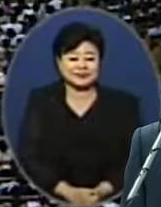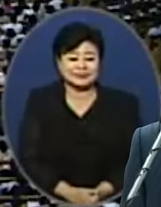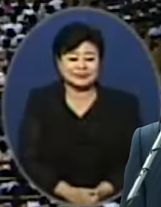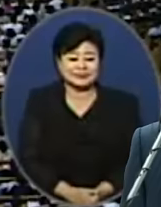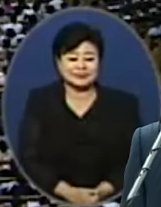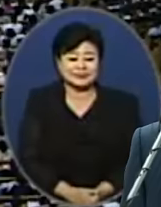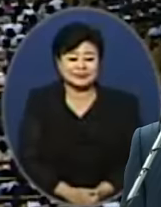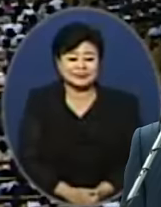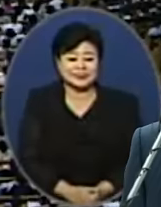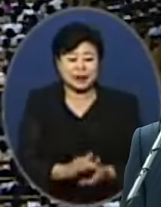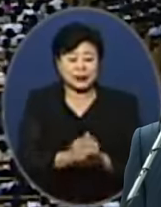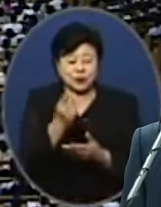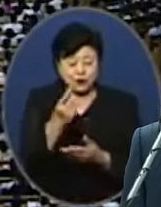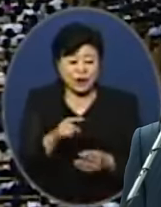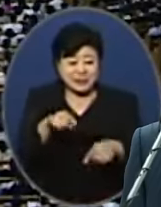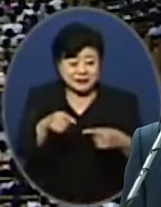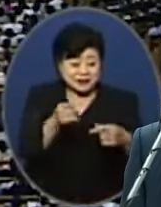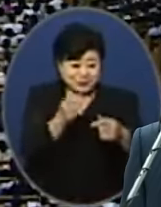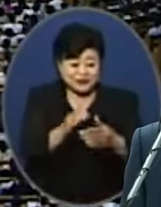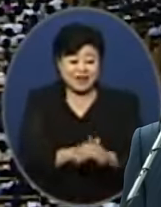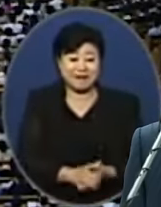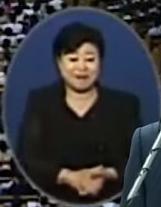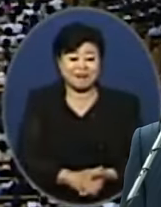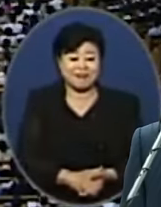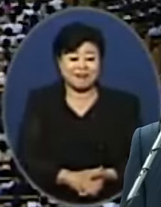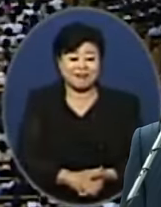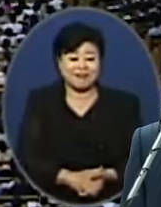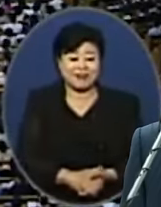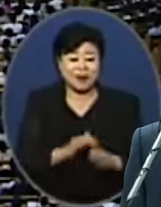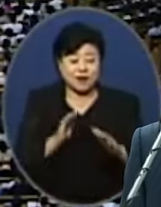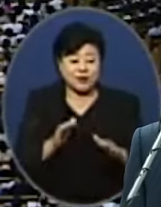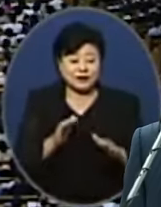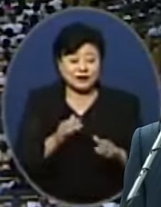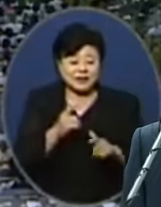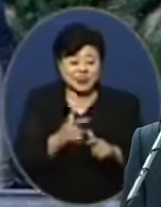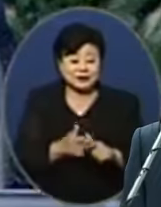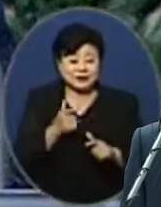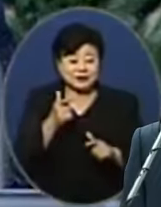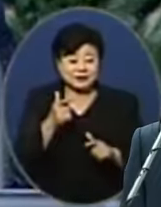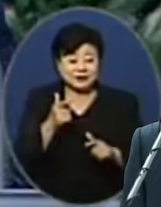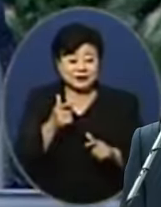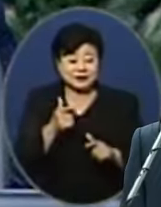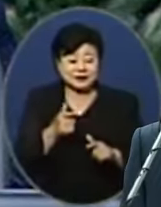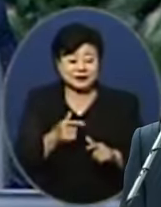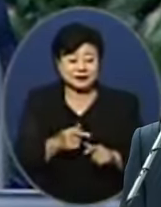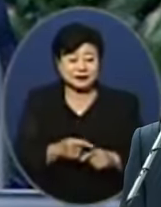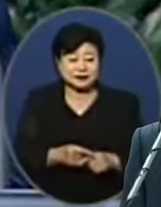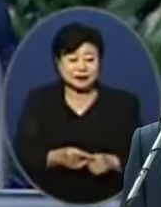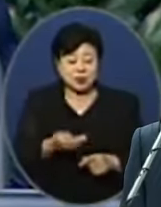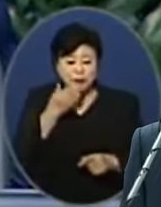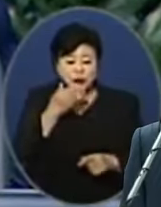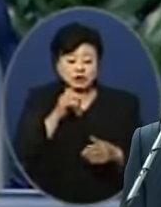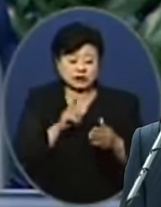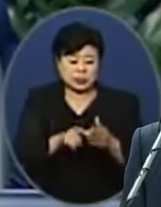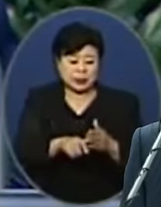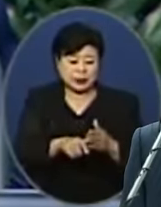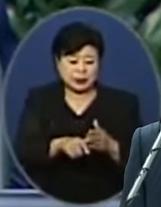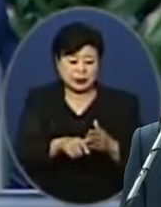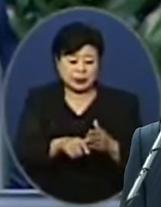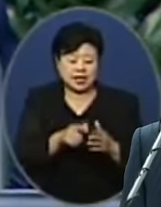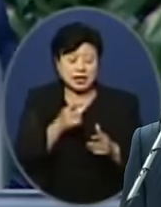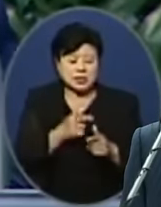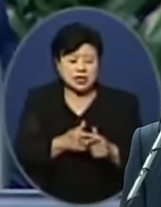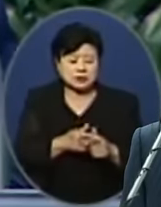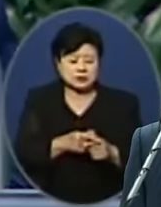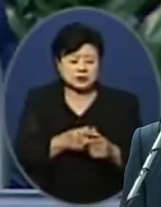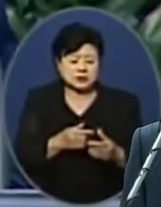예배가 편안해 환영해 꼭 출석해 주시기 바랍니다. 여러분 오늘 우리는 예수님을 먹는 시간인 것입니다.